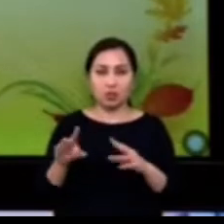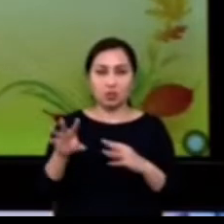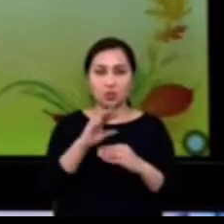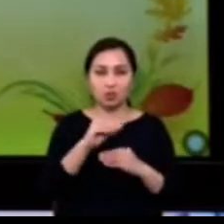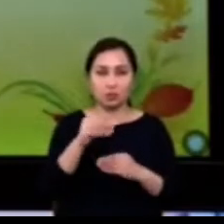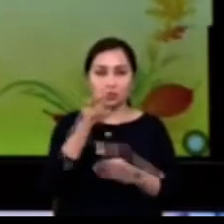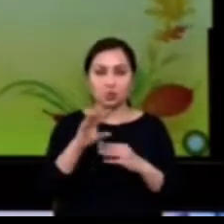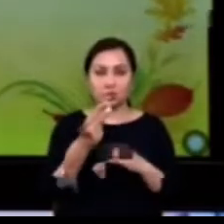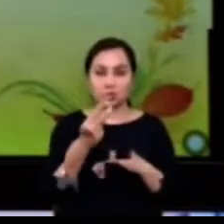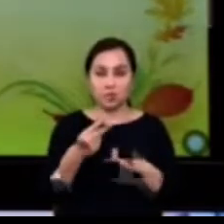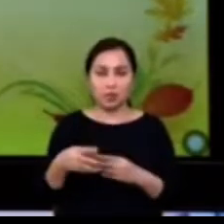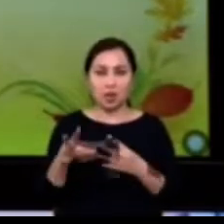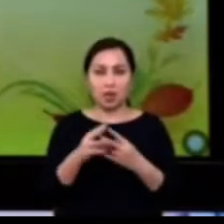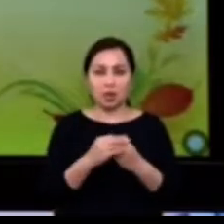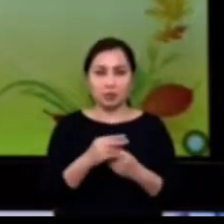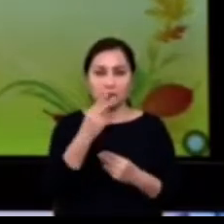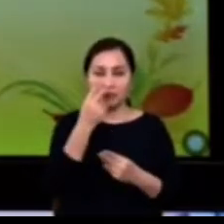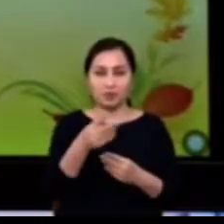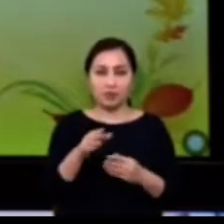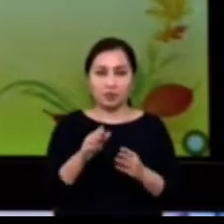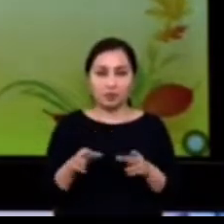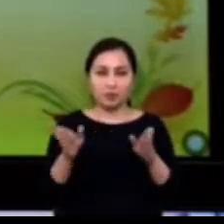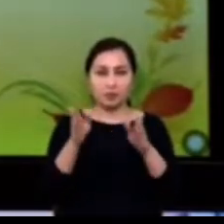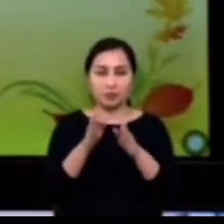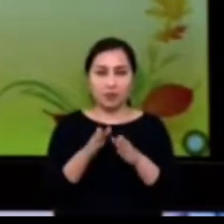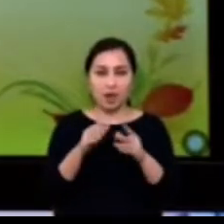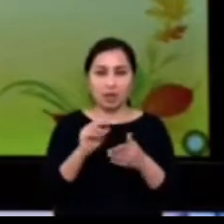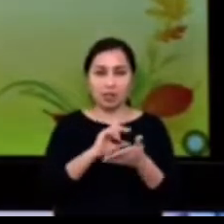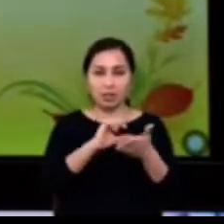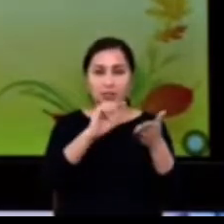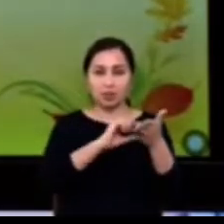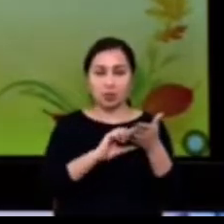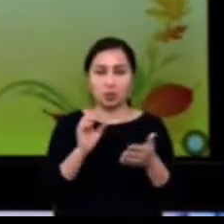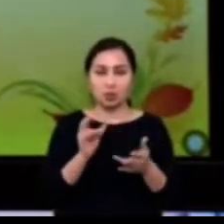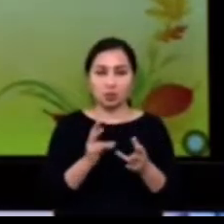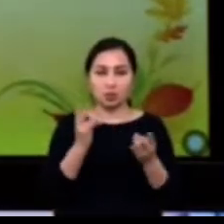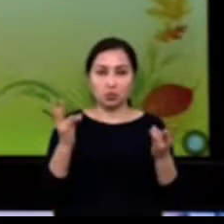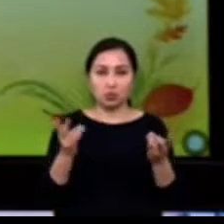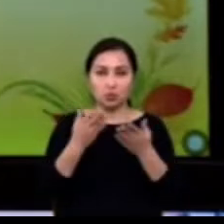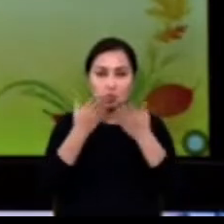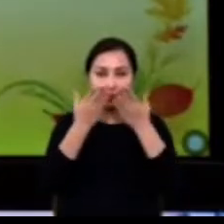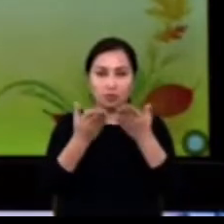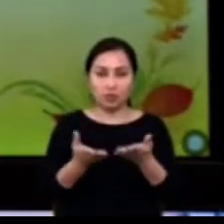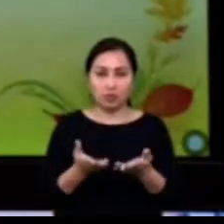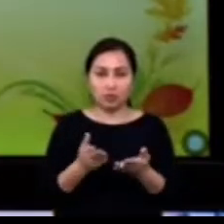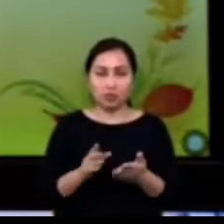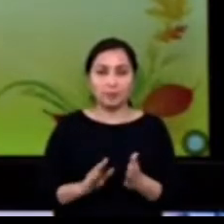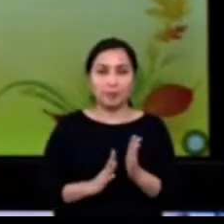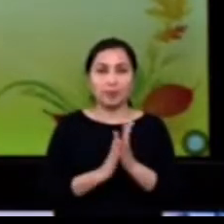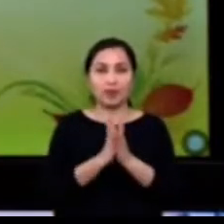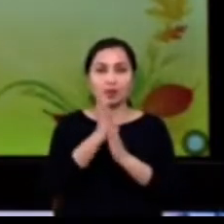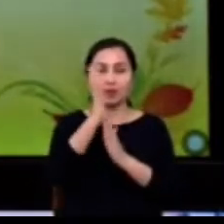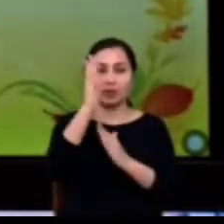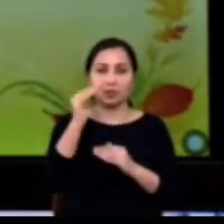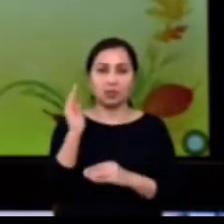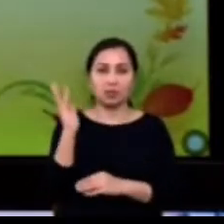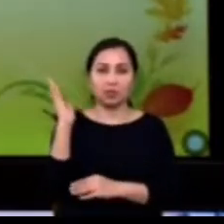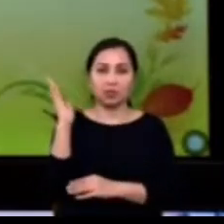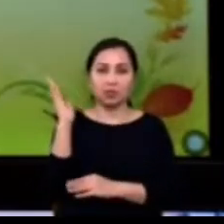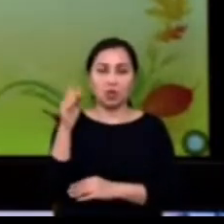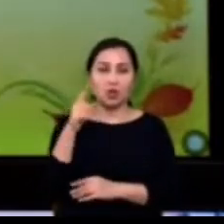видим? Мы видим небольшой текст, который нам нужно прочитать. Выросли на